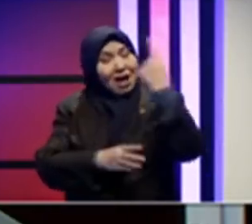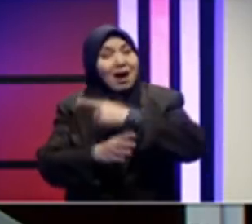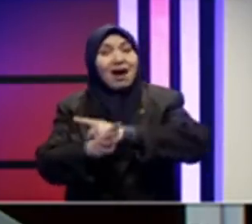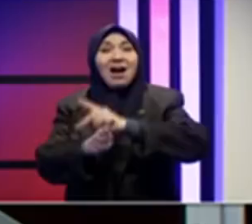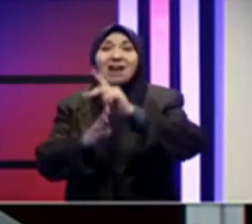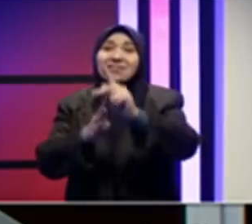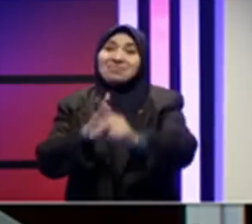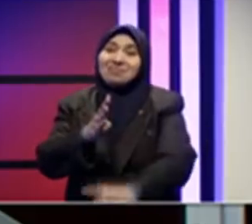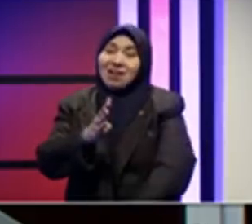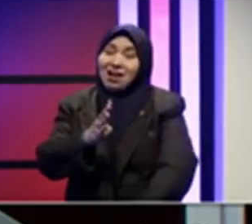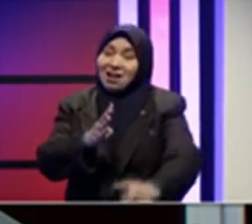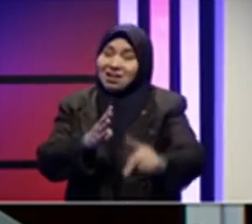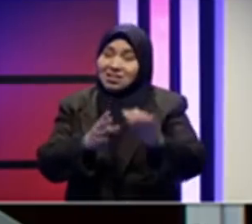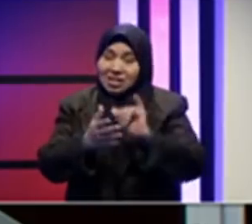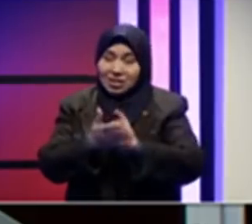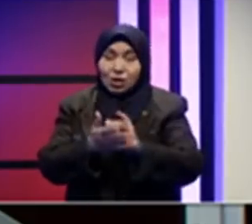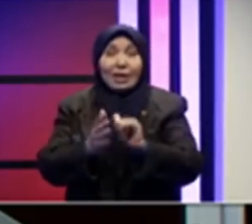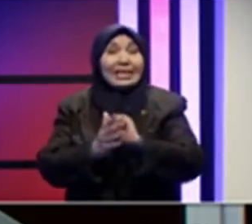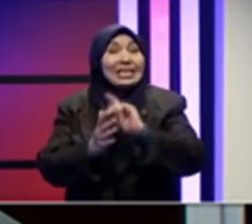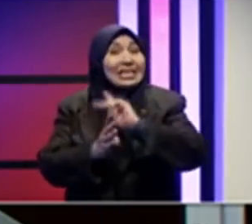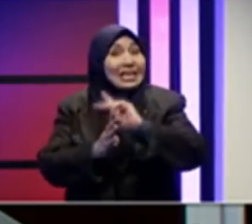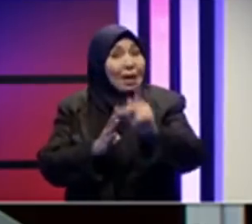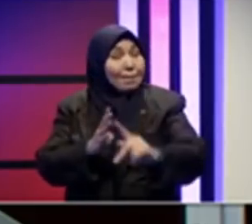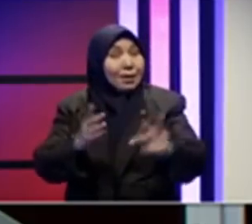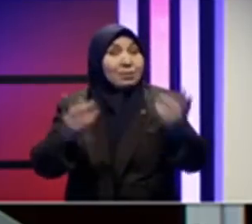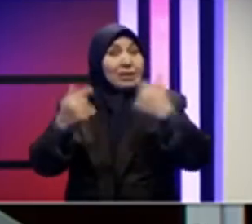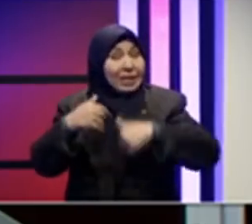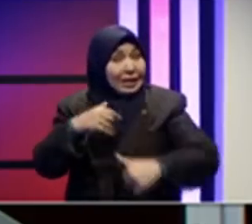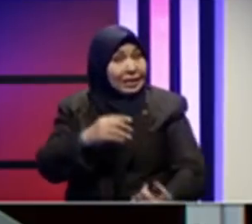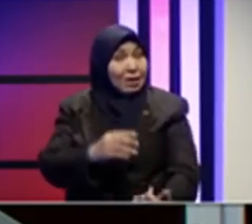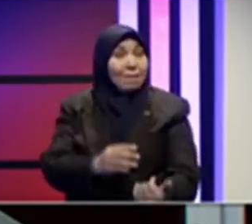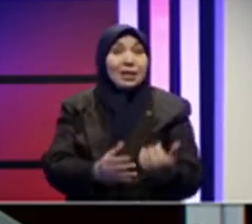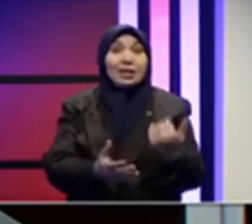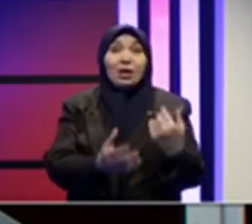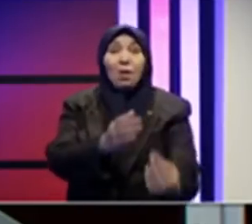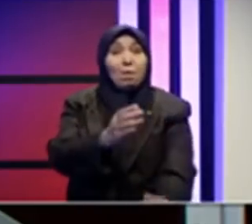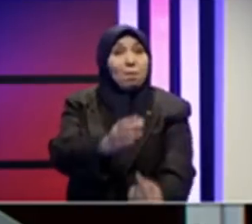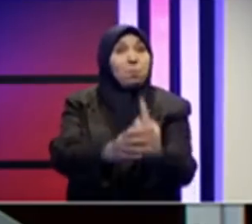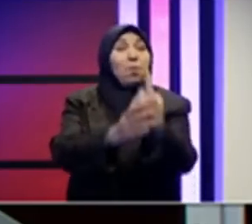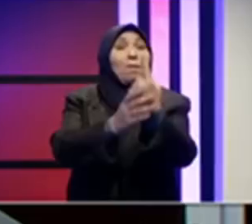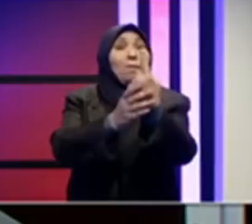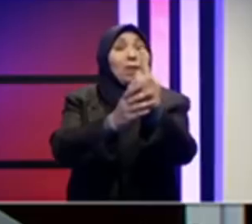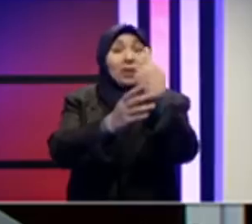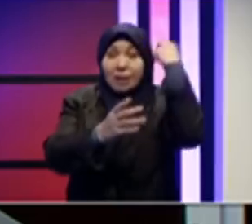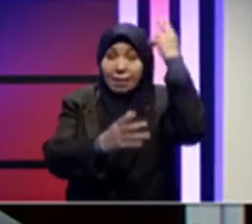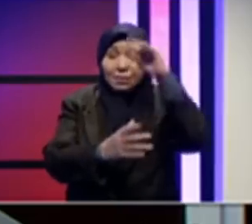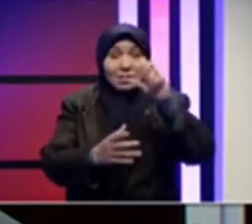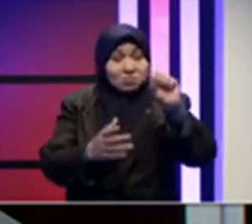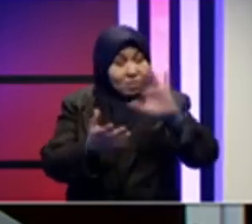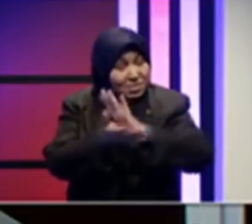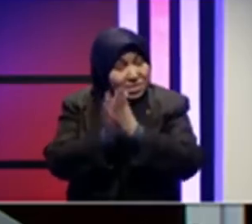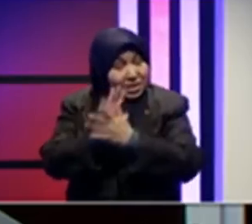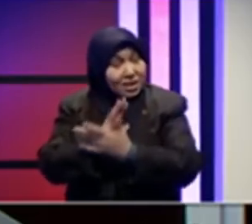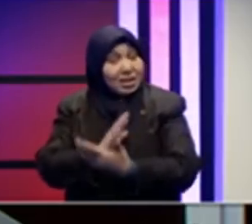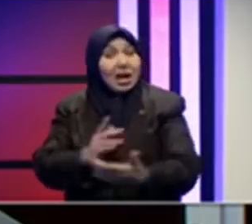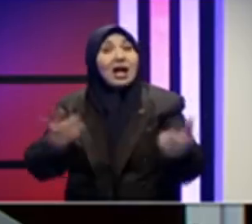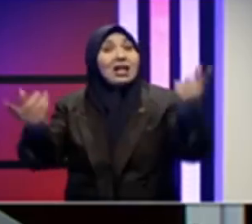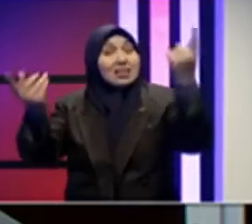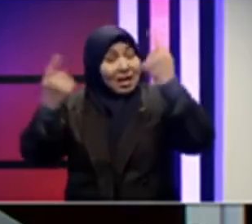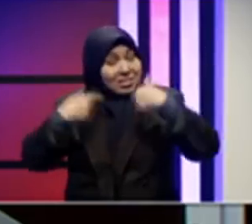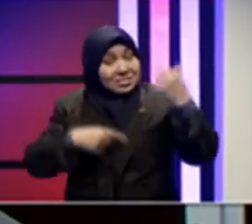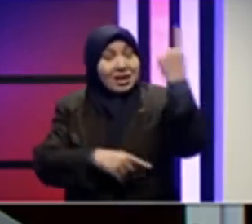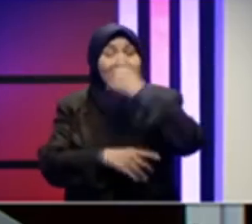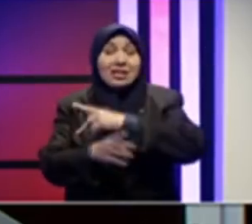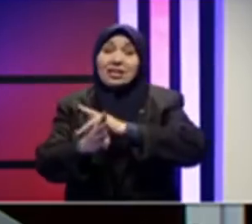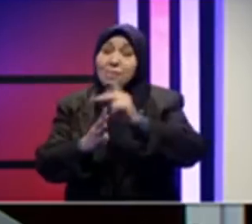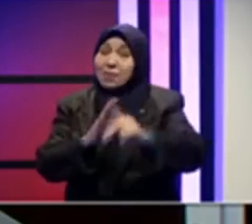fala tamtarunna biha wattabi'un, iaitu dan baginda Nabi Isa benar-benar menjadi petanda kepada datangnya hari kiamat, kerana